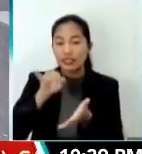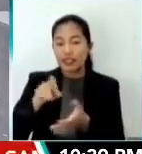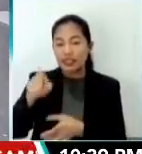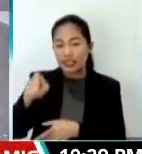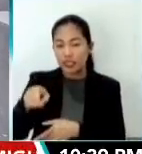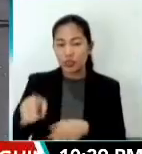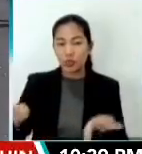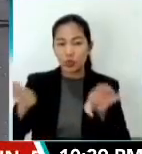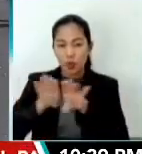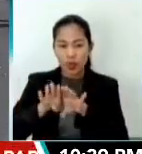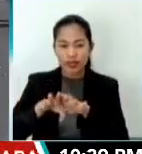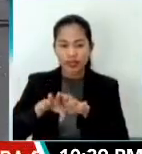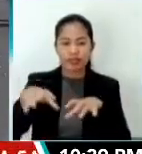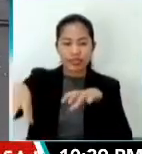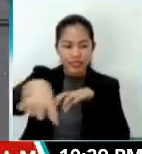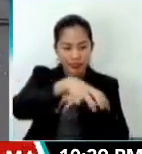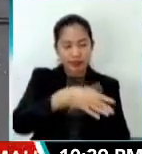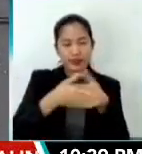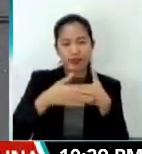Ivan Mayrina, GMA News.